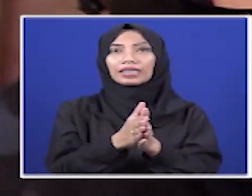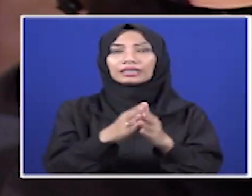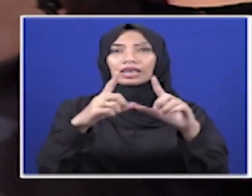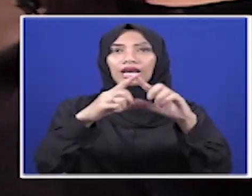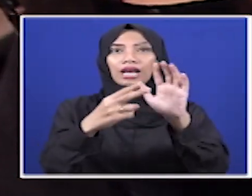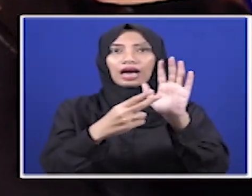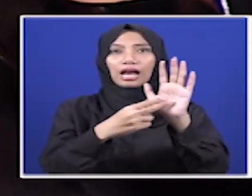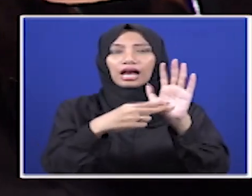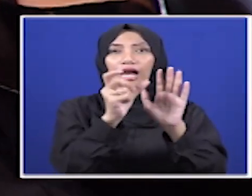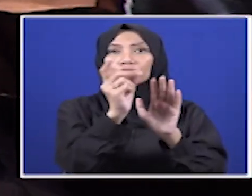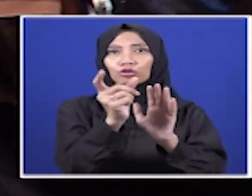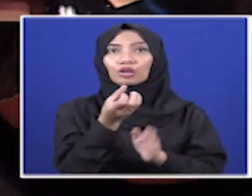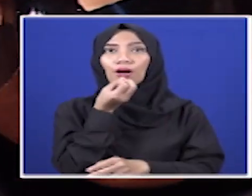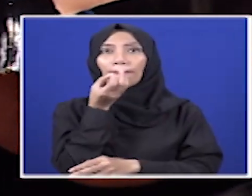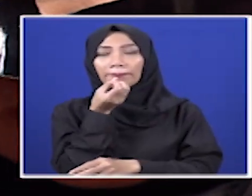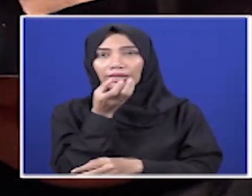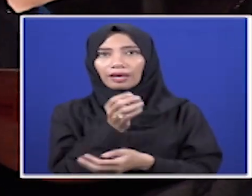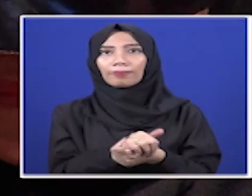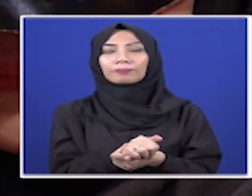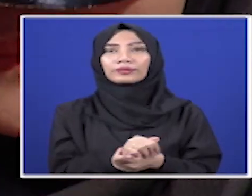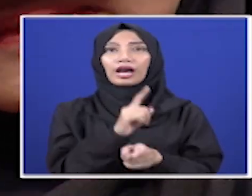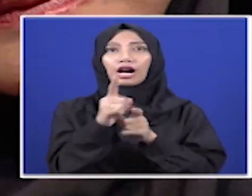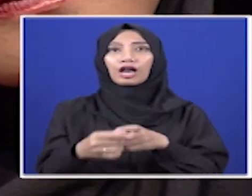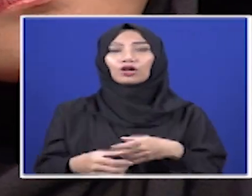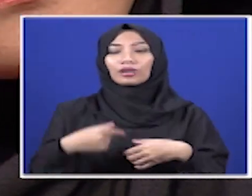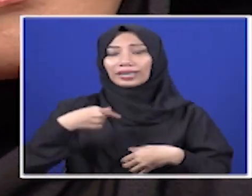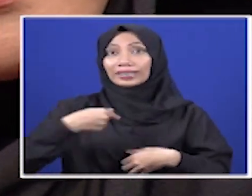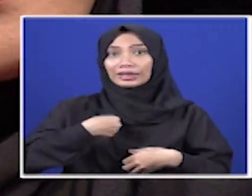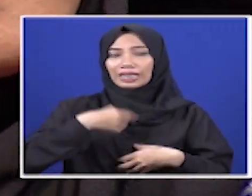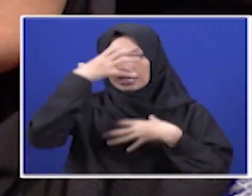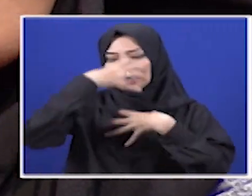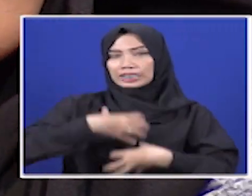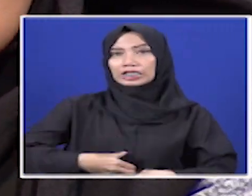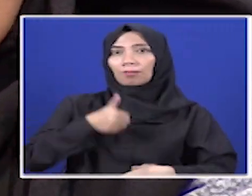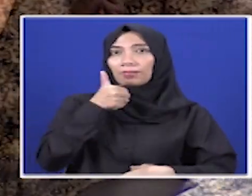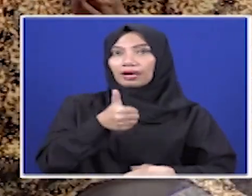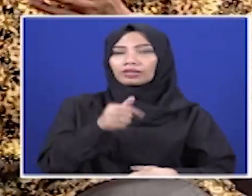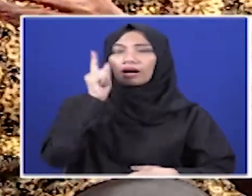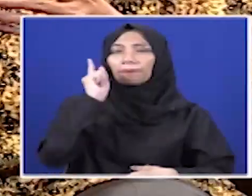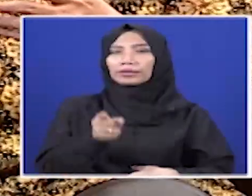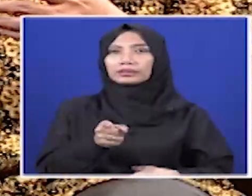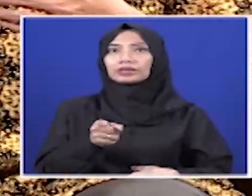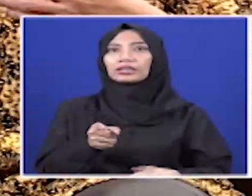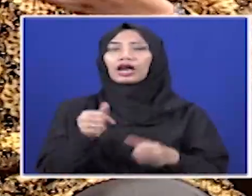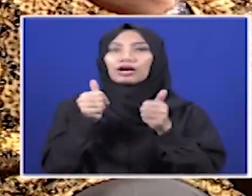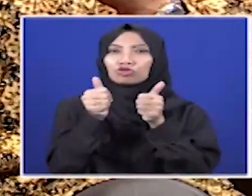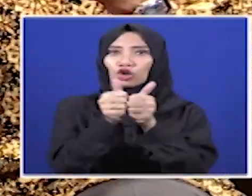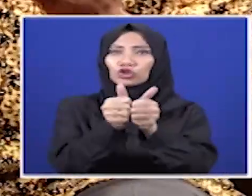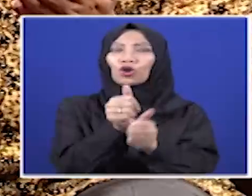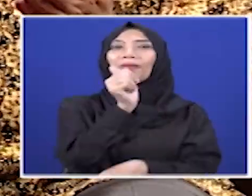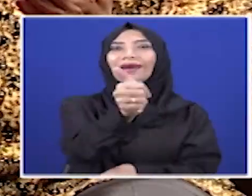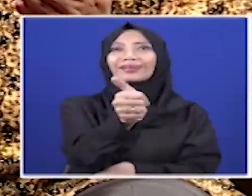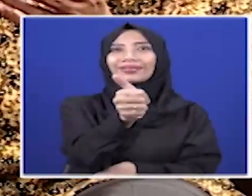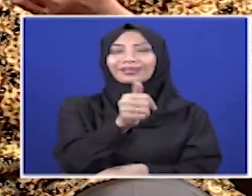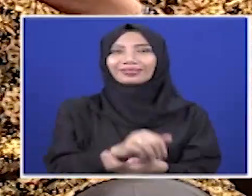baik-baik maka Allah akan pertemukan dua orang baik Wal qodin orang yang buruk Allah pertemukan orang yang buruk Maka kalau kita ingin mendapatkan